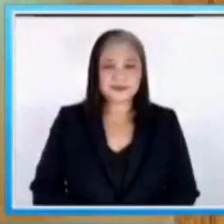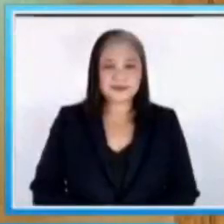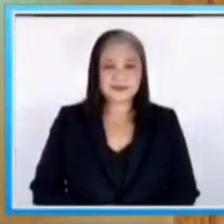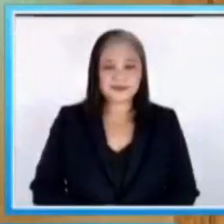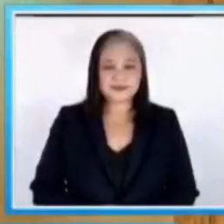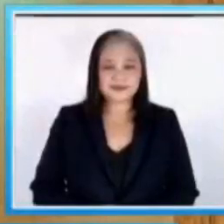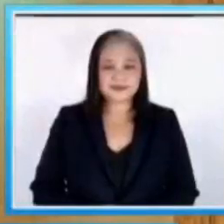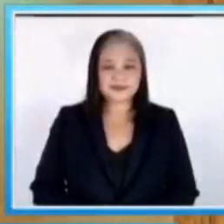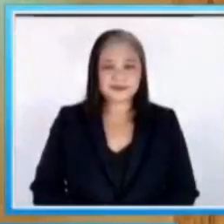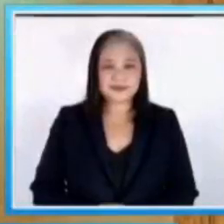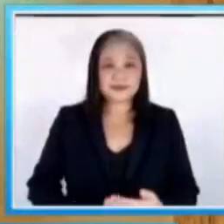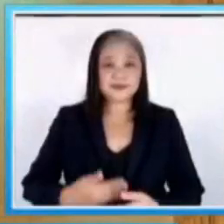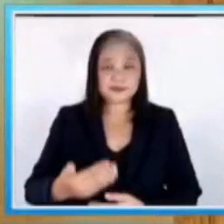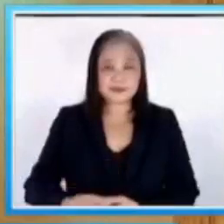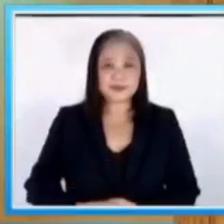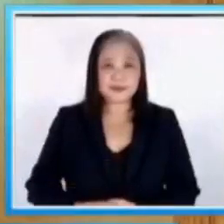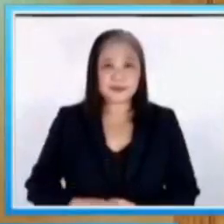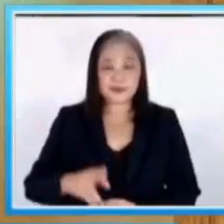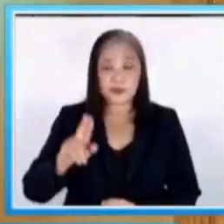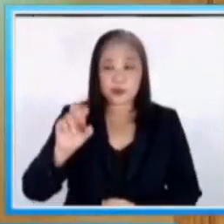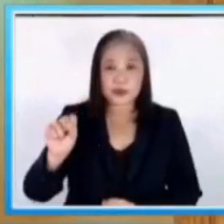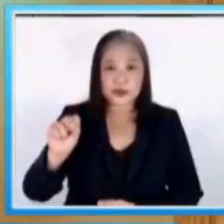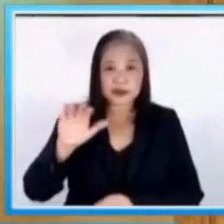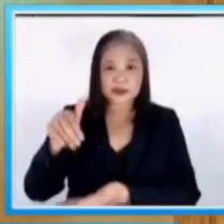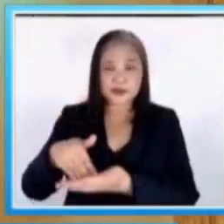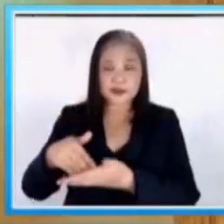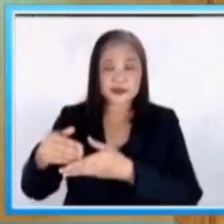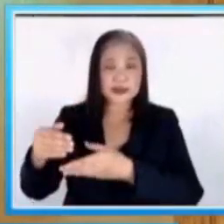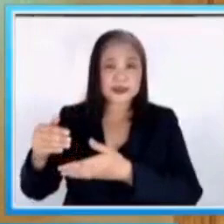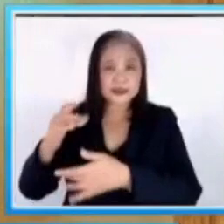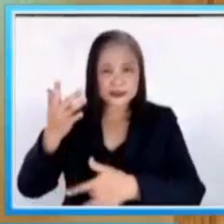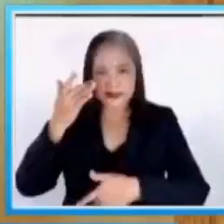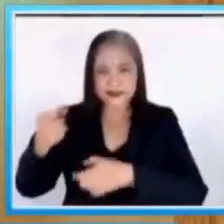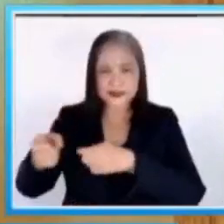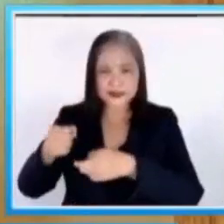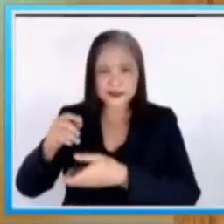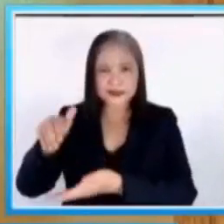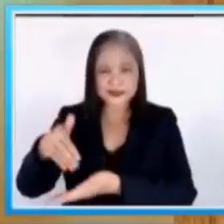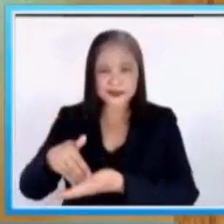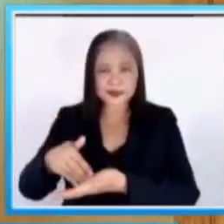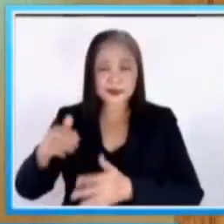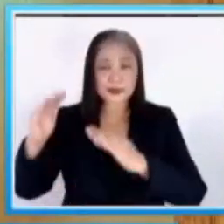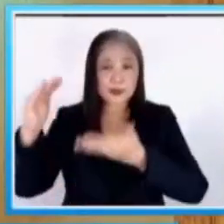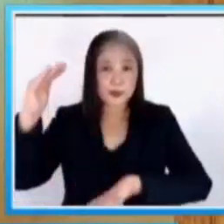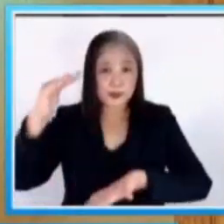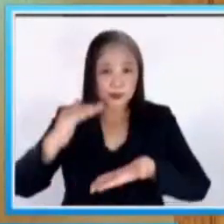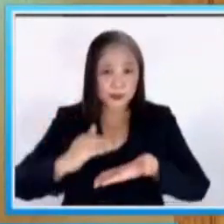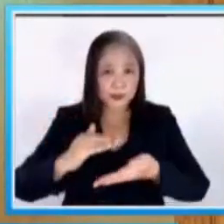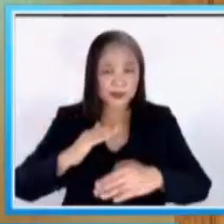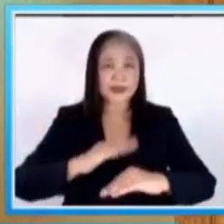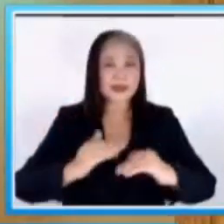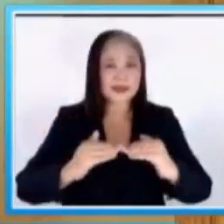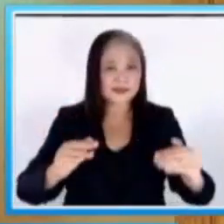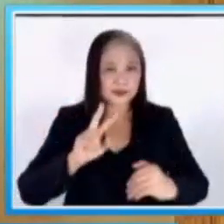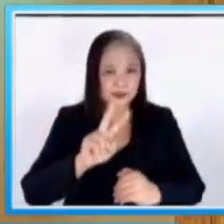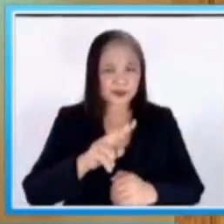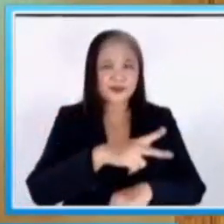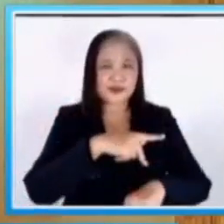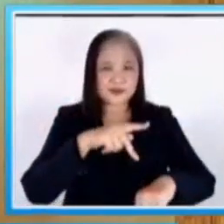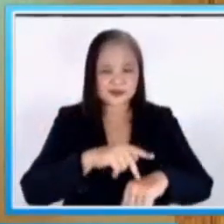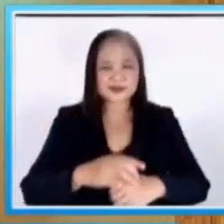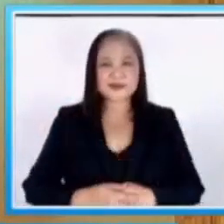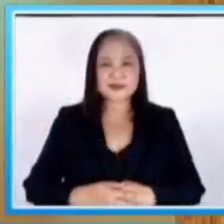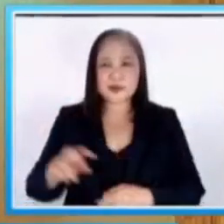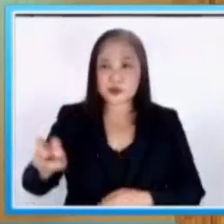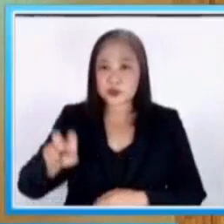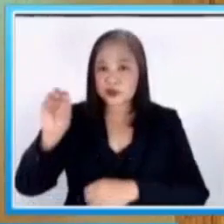Ibinaba na ng U.S. Center for Disease Control and Prevention sa COVID-19 Level 2 o Moderate Level ang Pilipinas. Sa travel advisory nito, pinapayagan